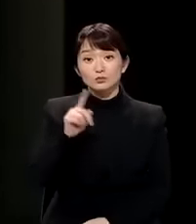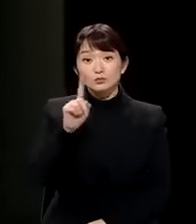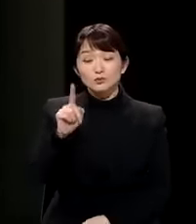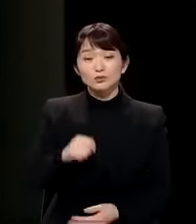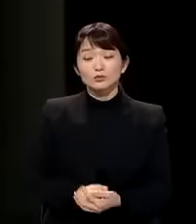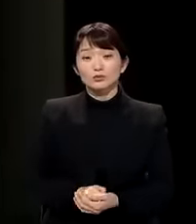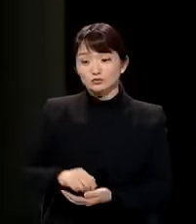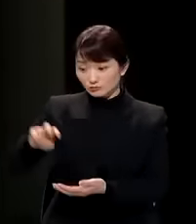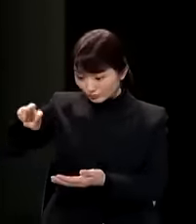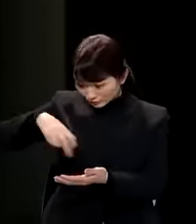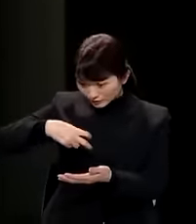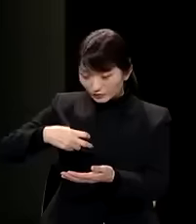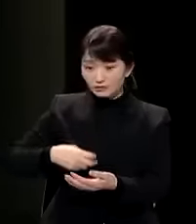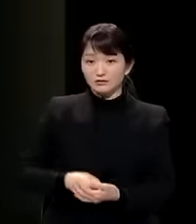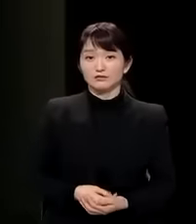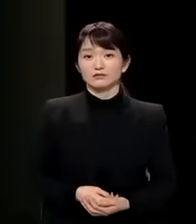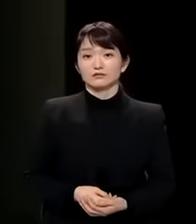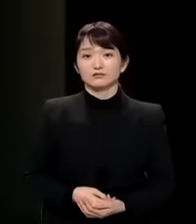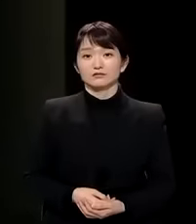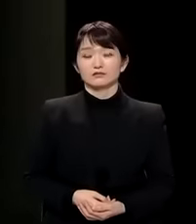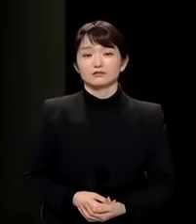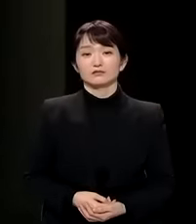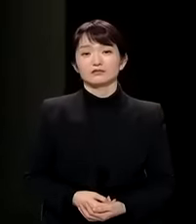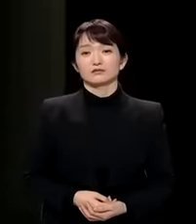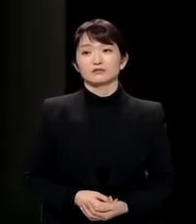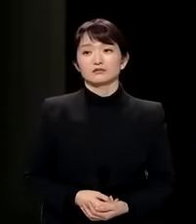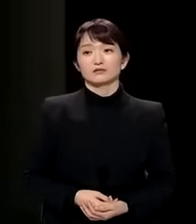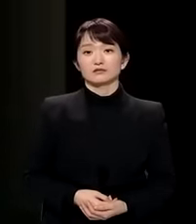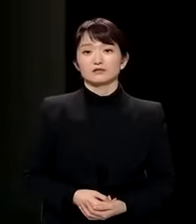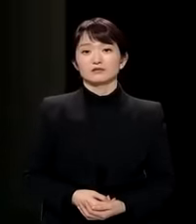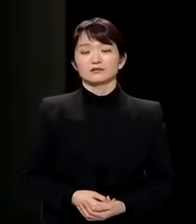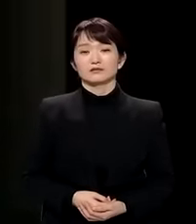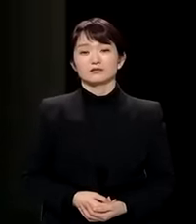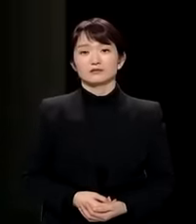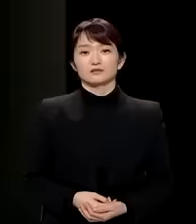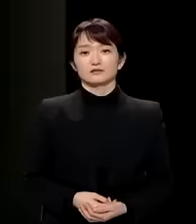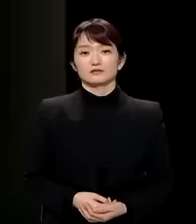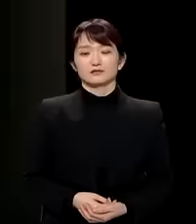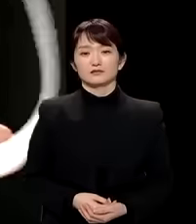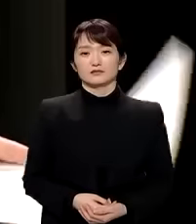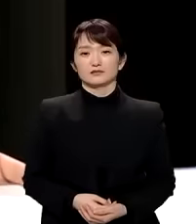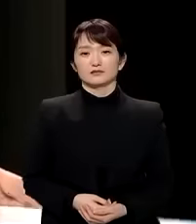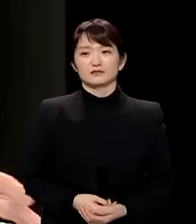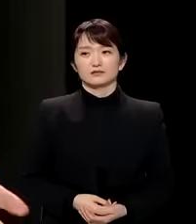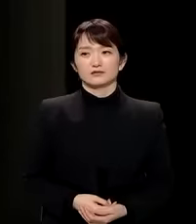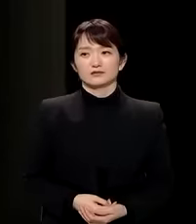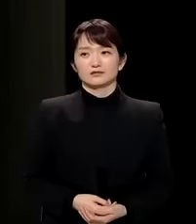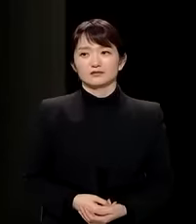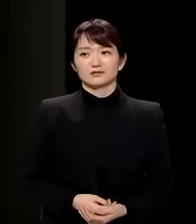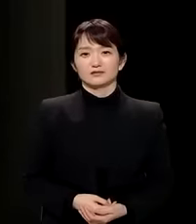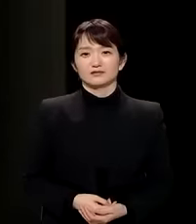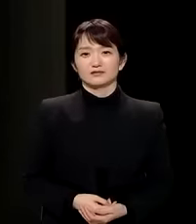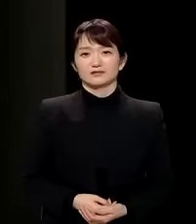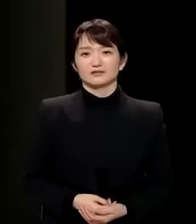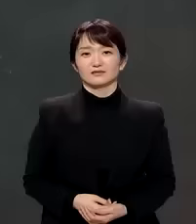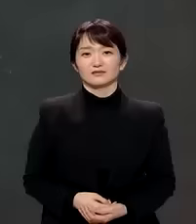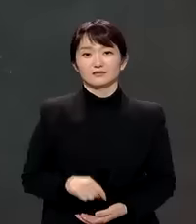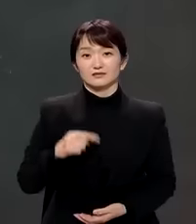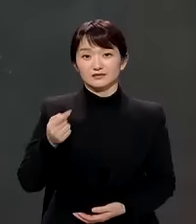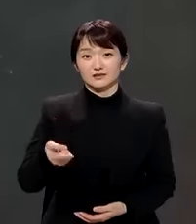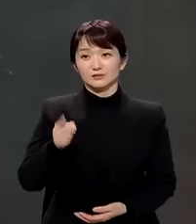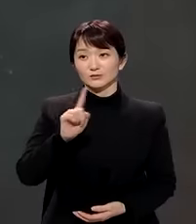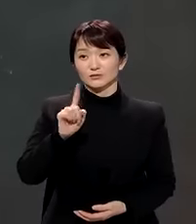피드백이 왔다는 겁니다 계속 들어보시죠 아 체크포인트 짚어보죠 체크포인트 죄송합니다 아 저도 흥분했어